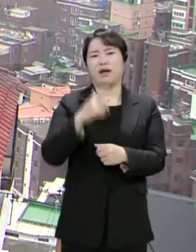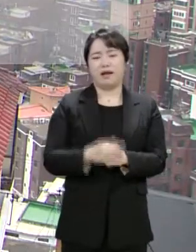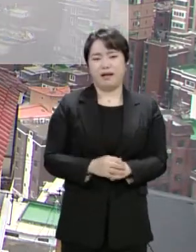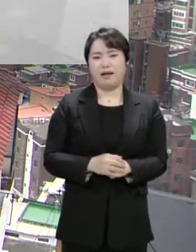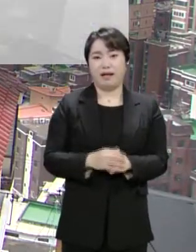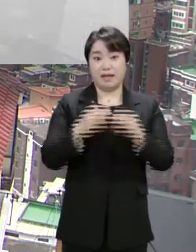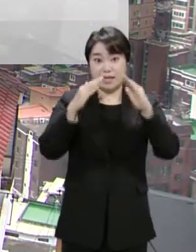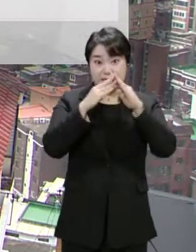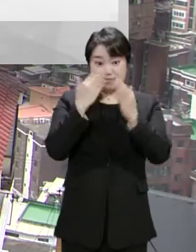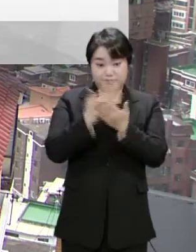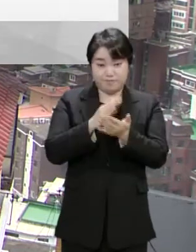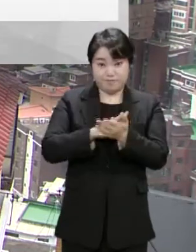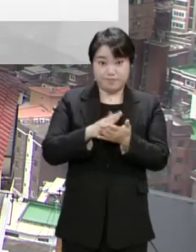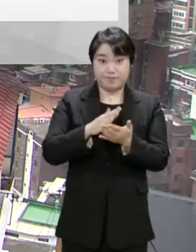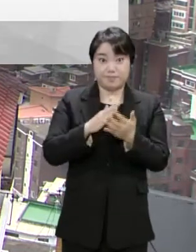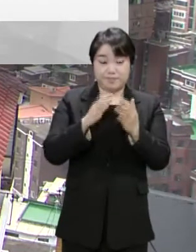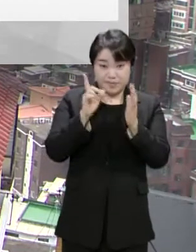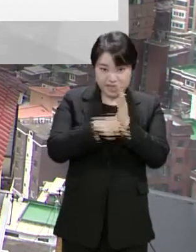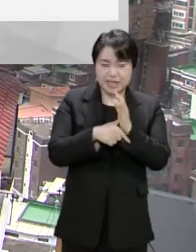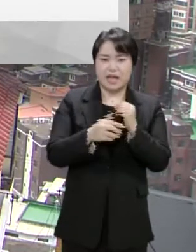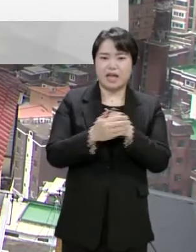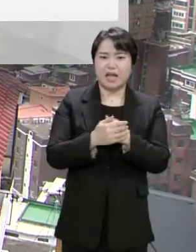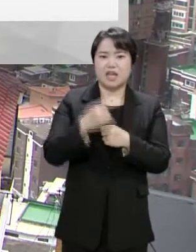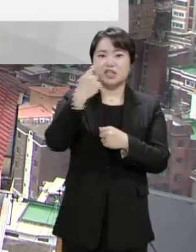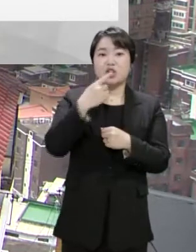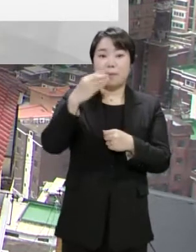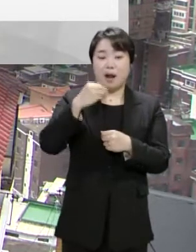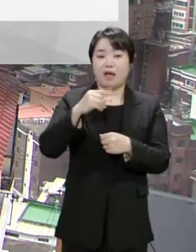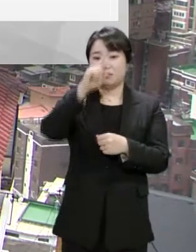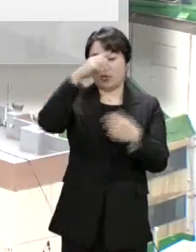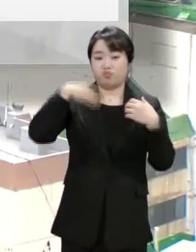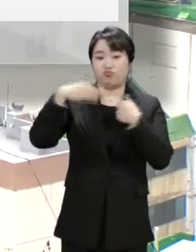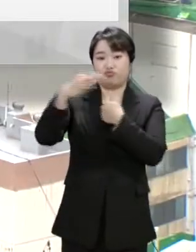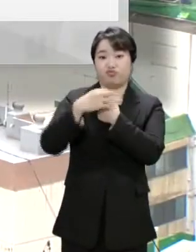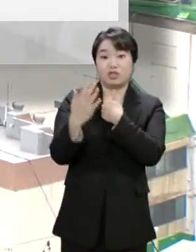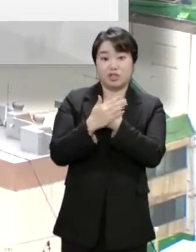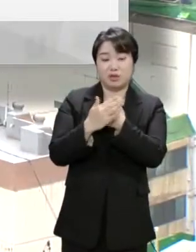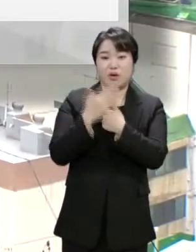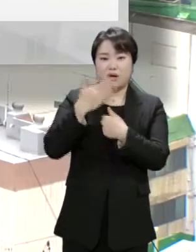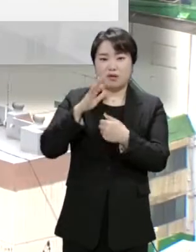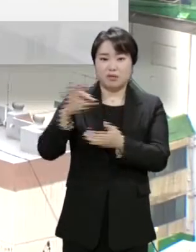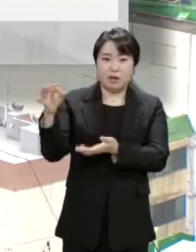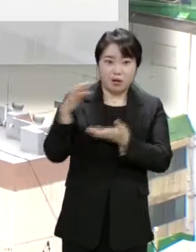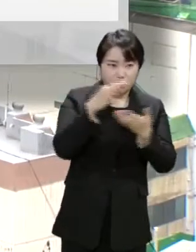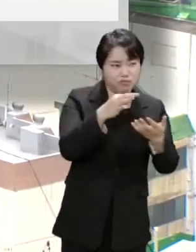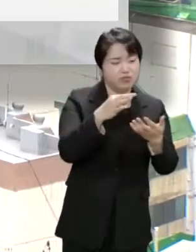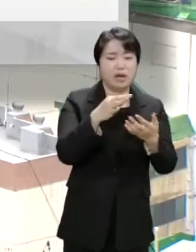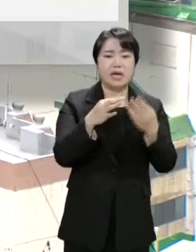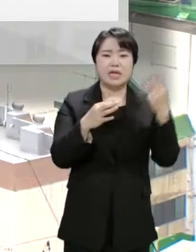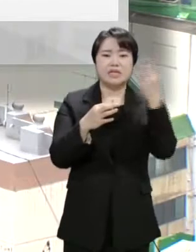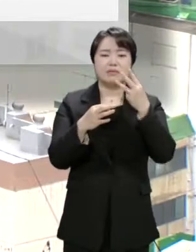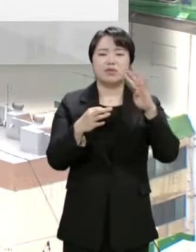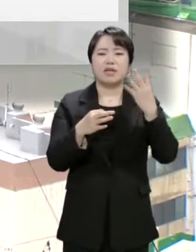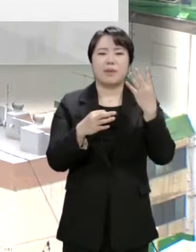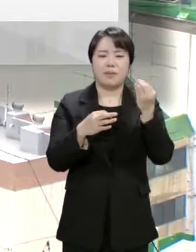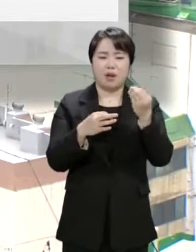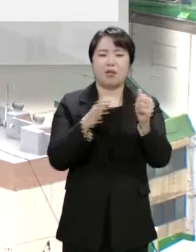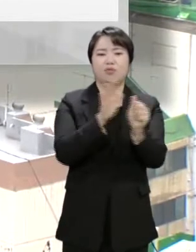소유주가 집을 수리할 때 서울시가 당시 기준 최대 1천만 원을 지원하는 사업인데 집행된 돈은 3,400만 원에